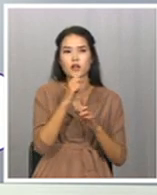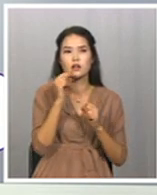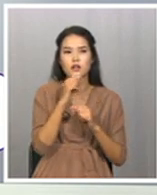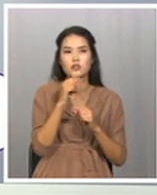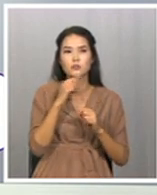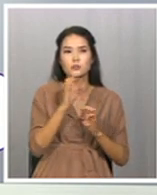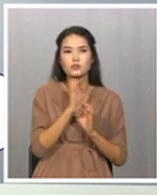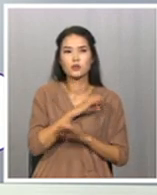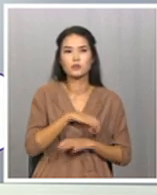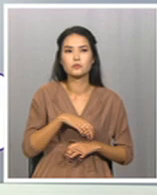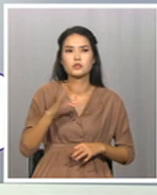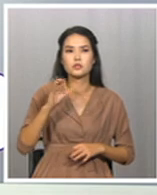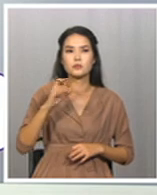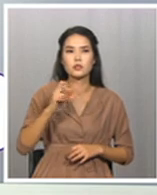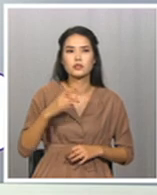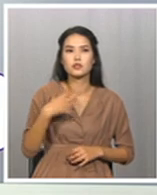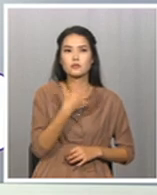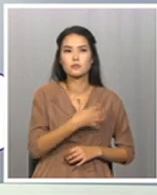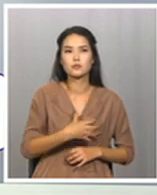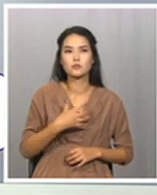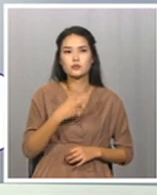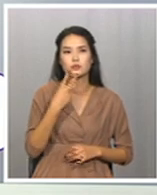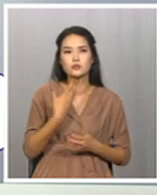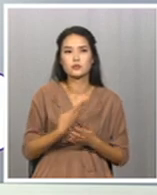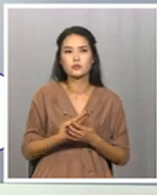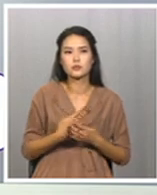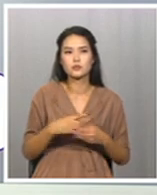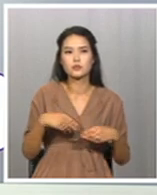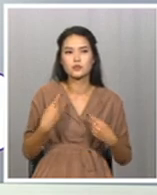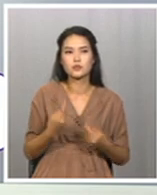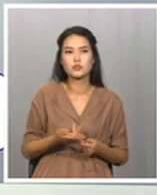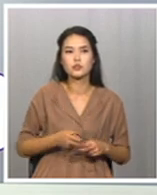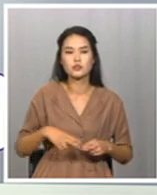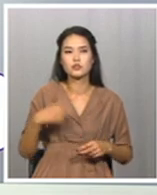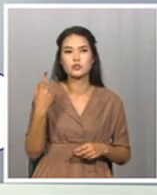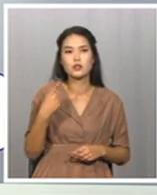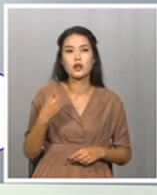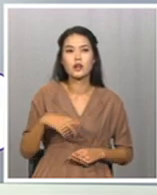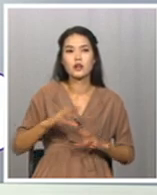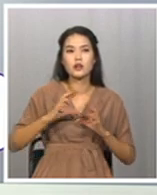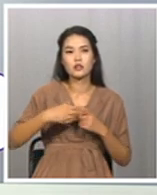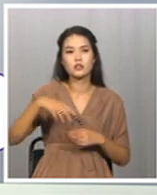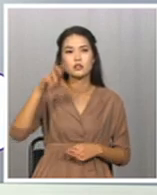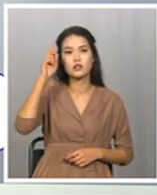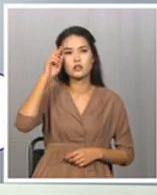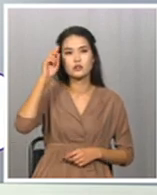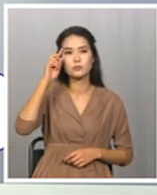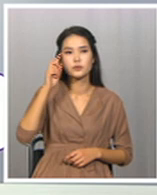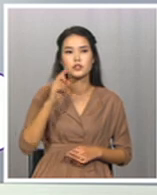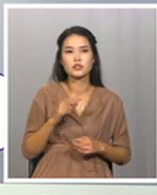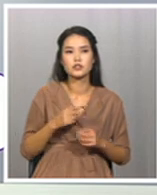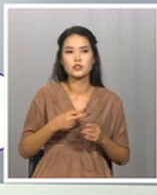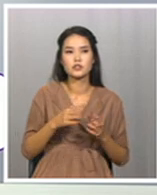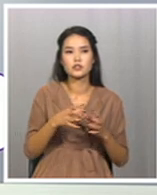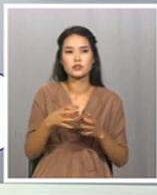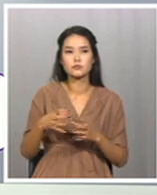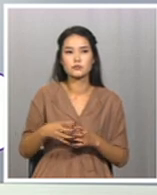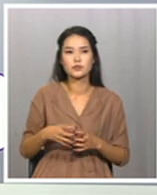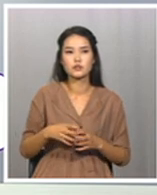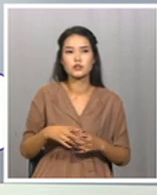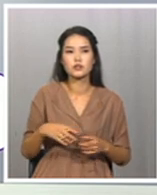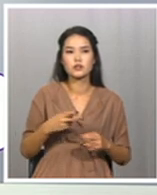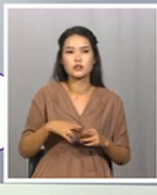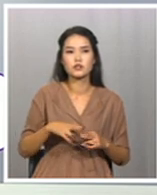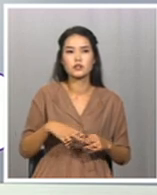дамуды сипаттайтын маңызды көрсеткіштер берілген. Олар бірінші, ел экономикасының типі, яғни бұл